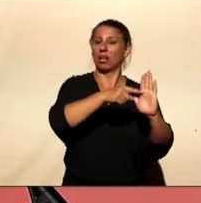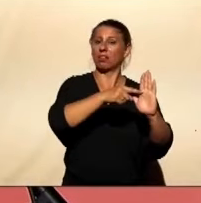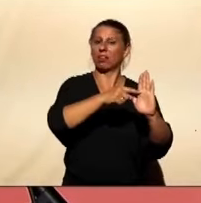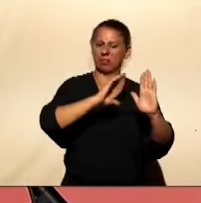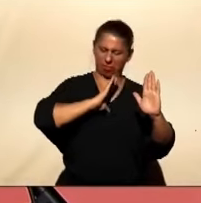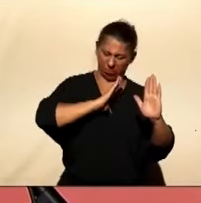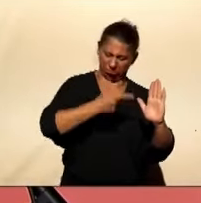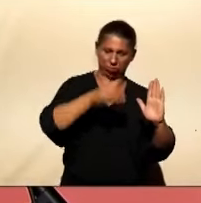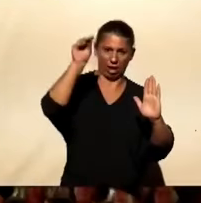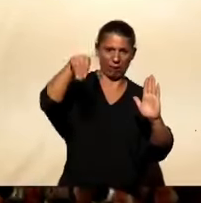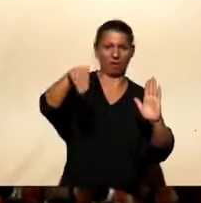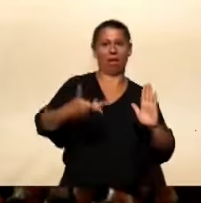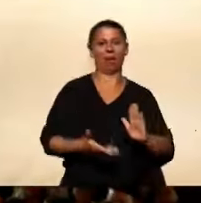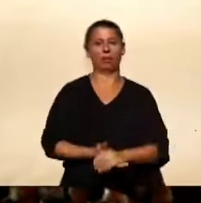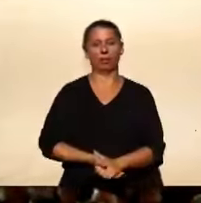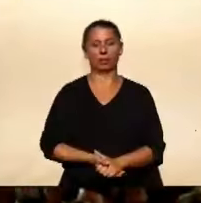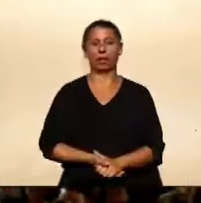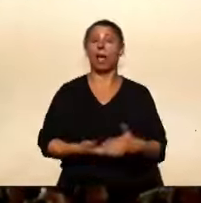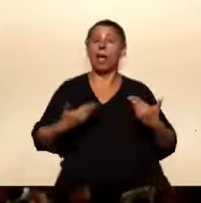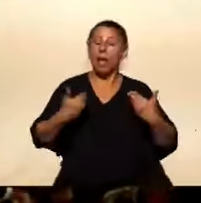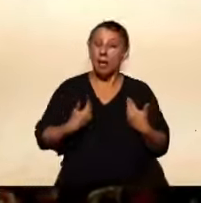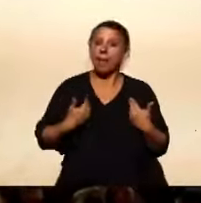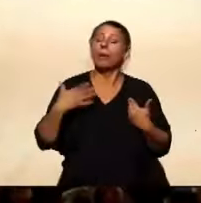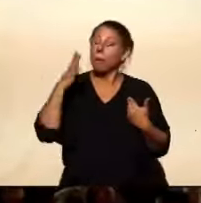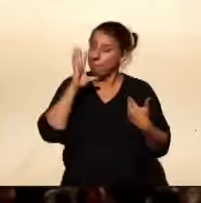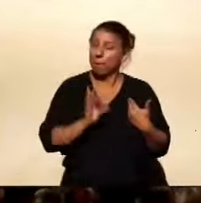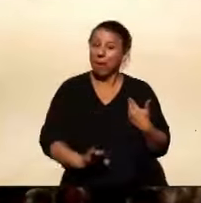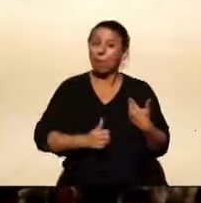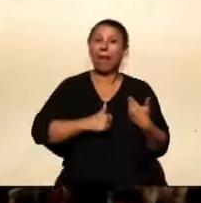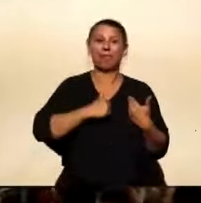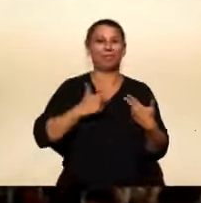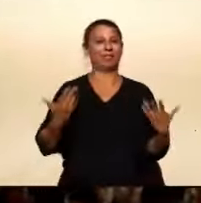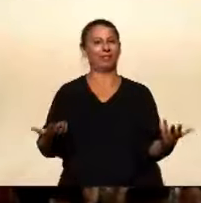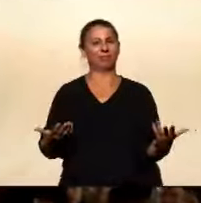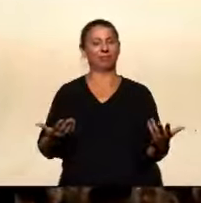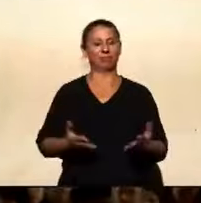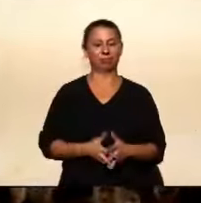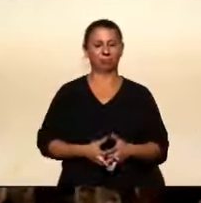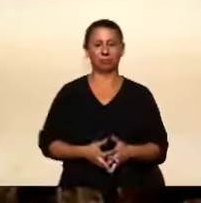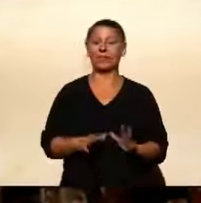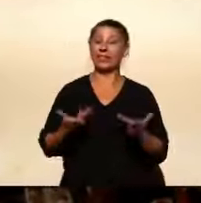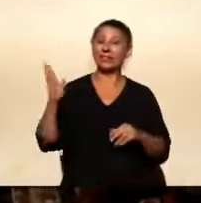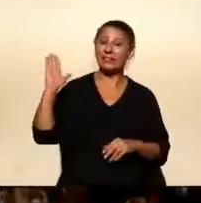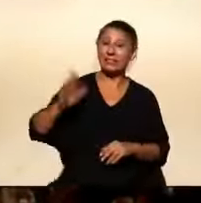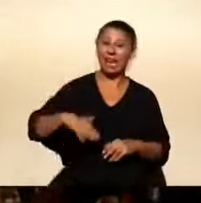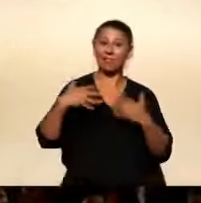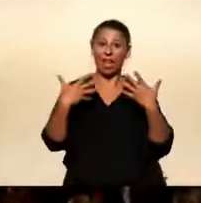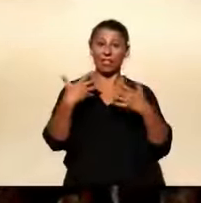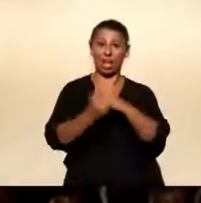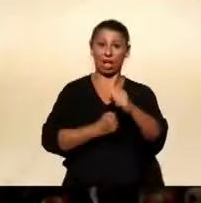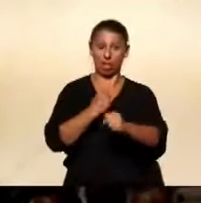αισχρής εκμετάλλευσης. Και είμαστε πράγματι περήφανοι, γιατί την τελευταία